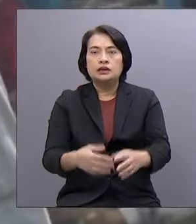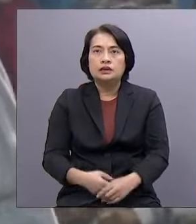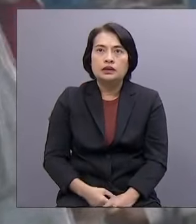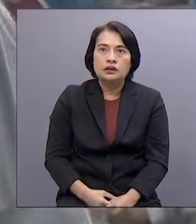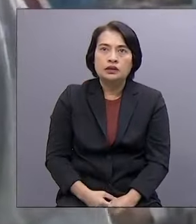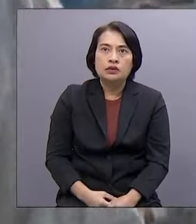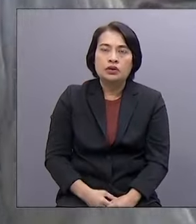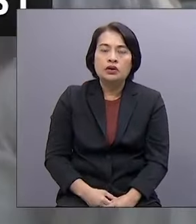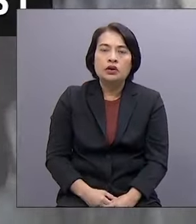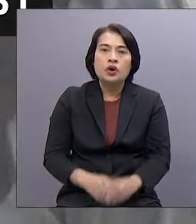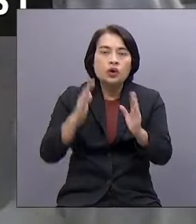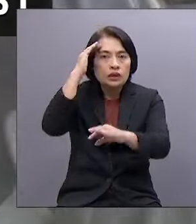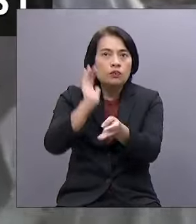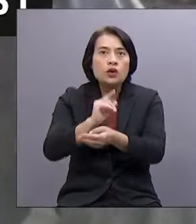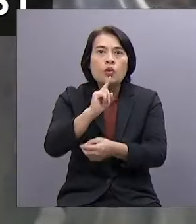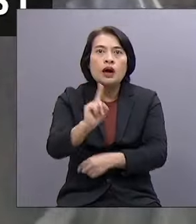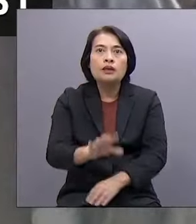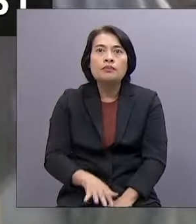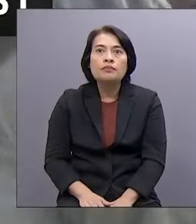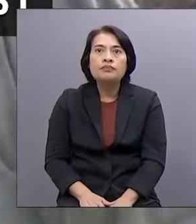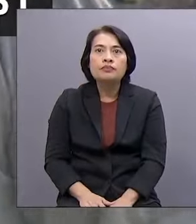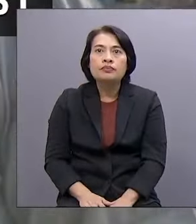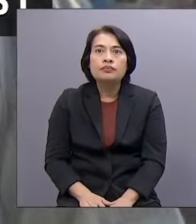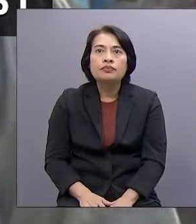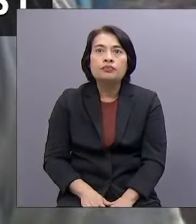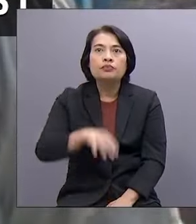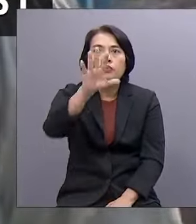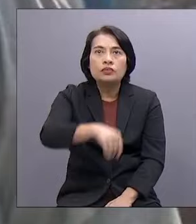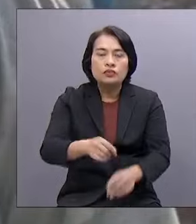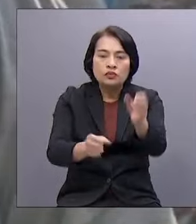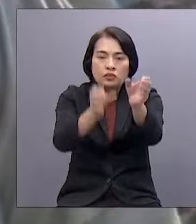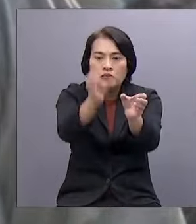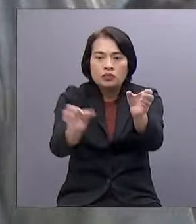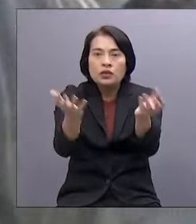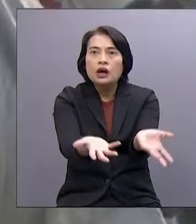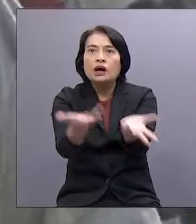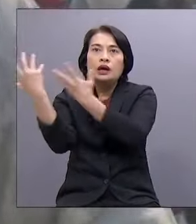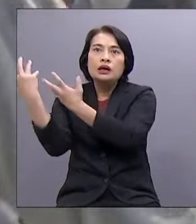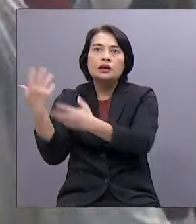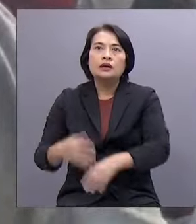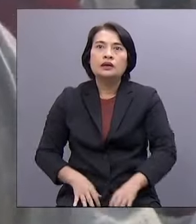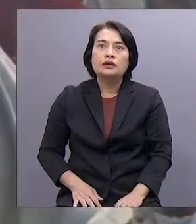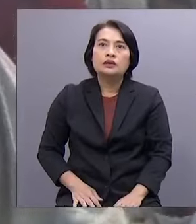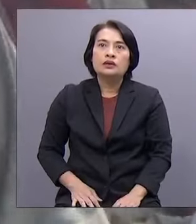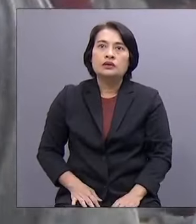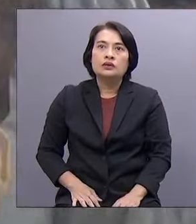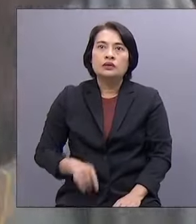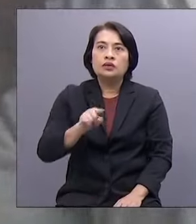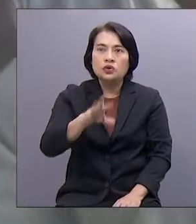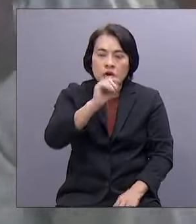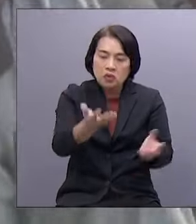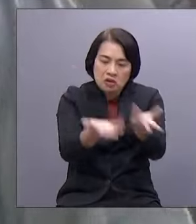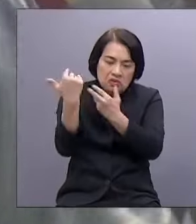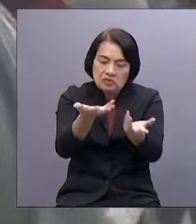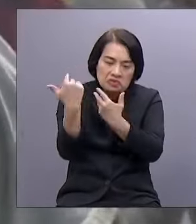จ้าหน้าที่ก็ว่าพื้นบ้างอ่ะ จากเจ้าหน้าที่ก็ว่าพื้นบ้างเพราะต้องการให้รู้ถึงความต้องเราเลิกอย่างเดียวเลิกไม่โ